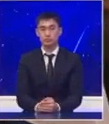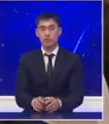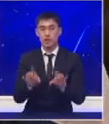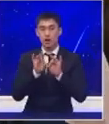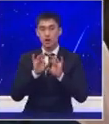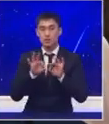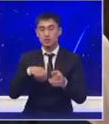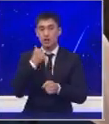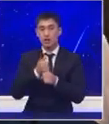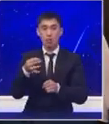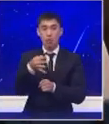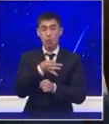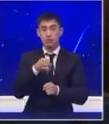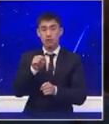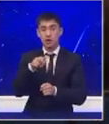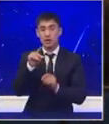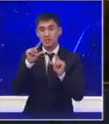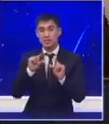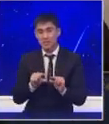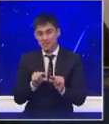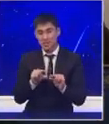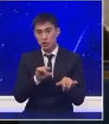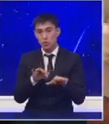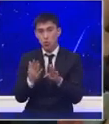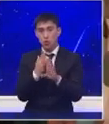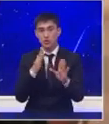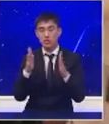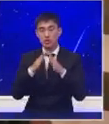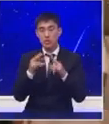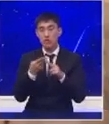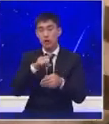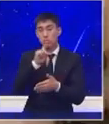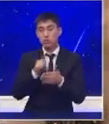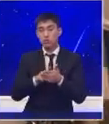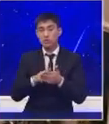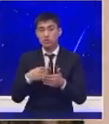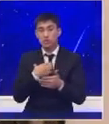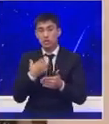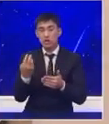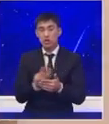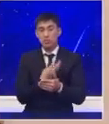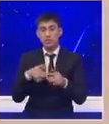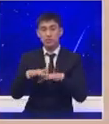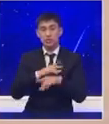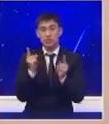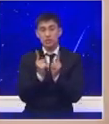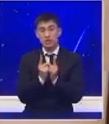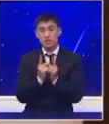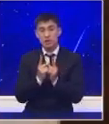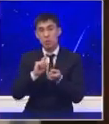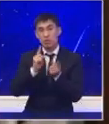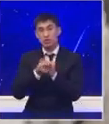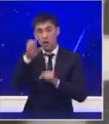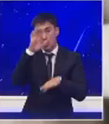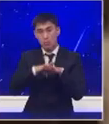Рассказал глава области и о мерах по снижению очереди на жилье. Этот вопрос один из самых задаваемых и на встрече с населением, и при обращении в